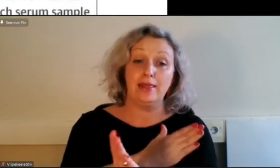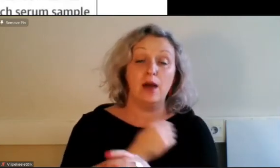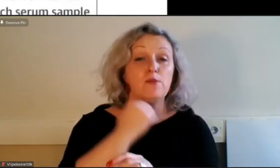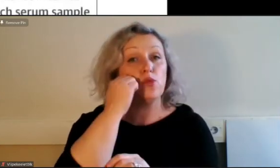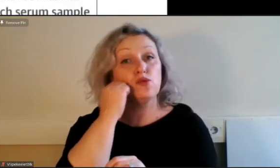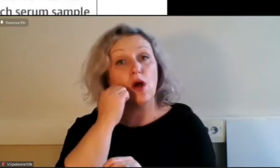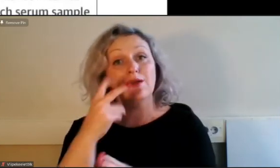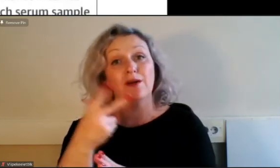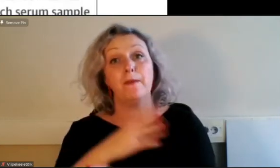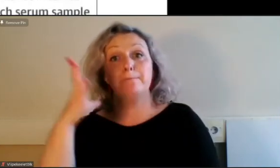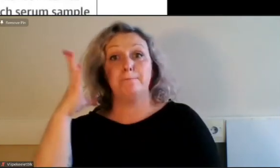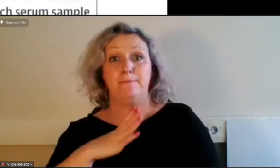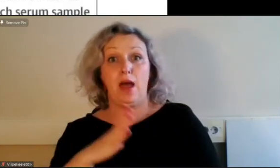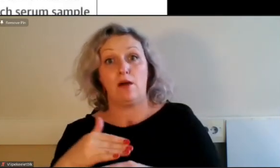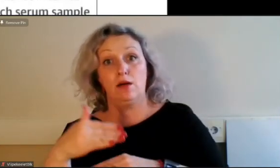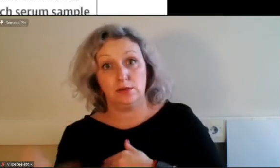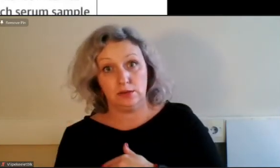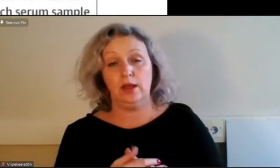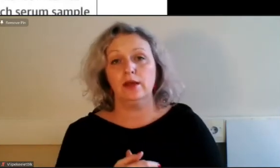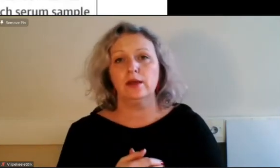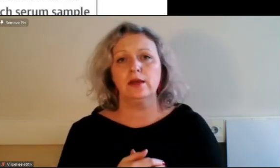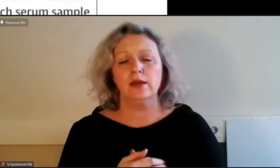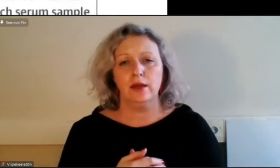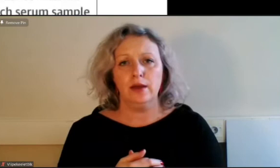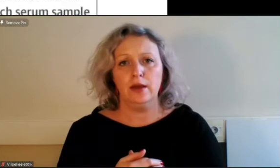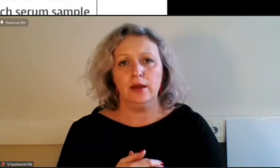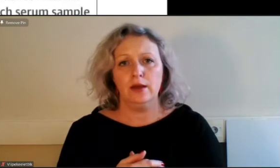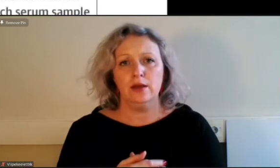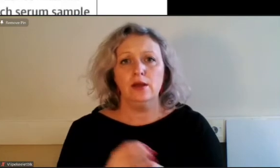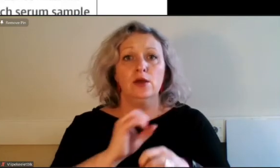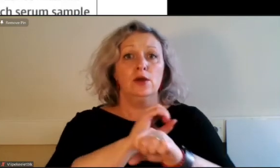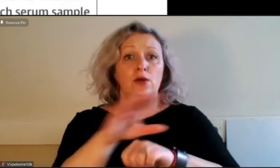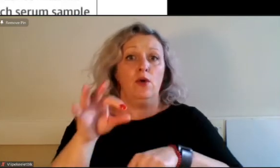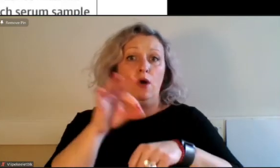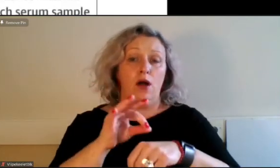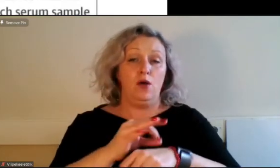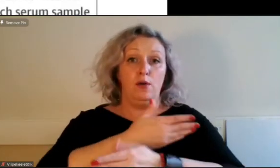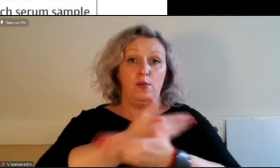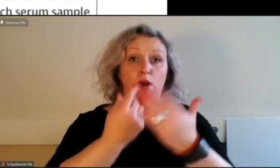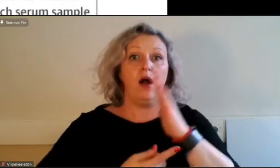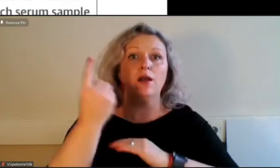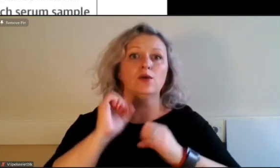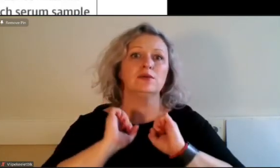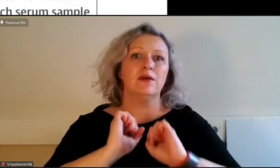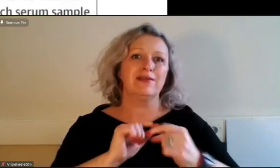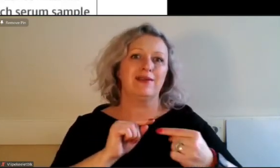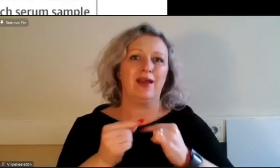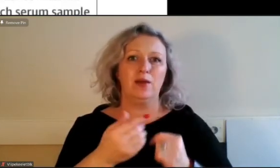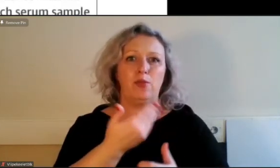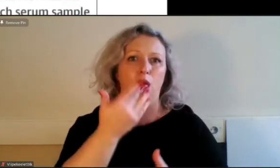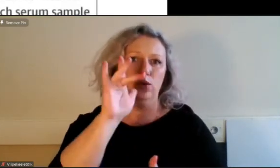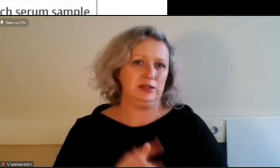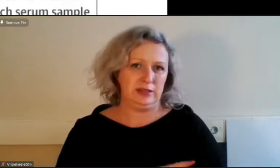põdemisega. Tekib üks erinev kogus ja ajapikku antikehade tase hakkab langema ja ajapikku